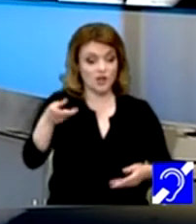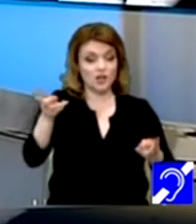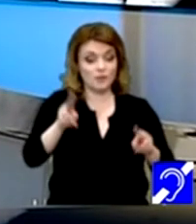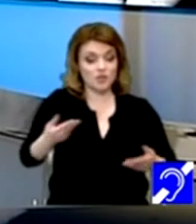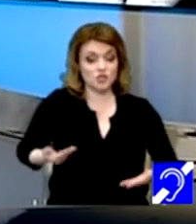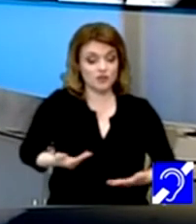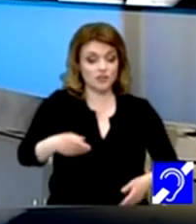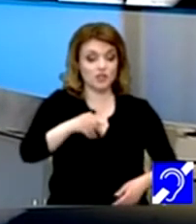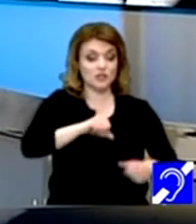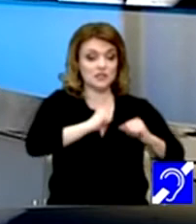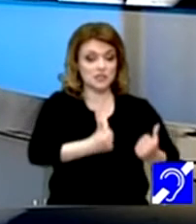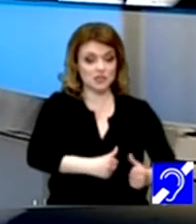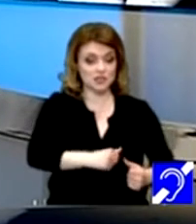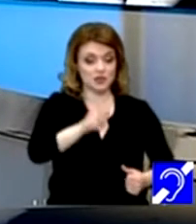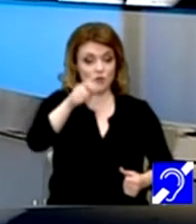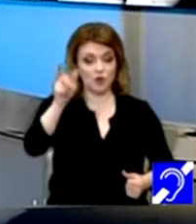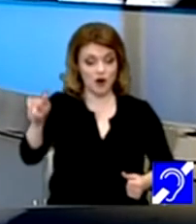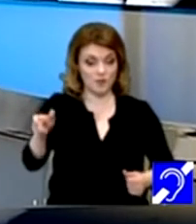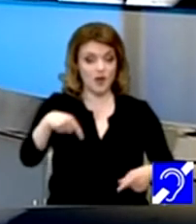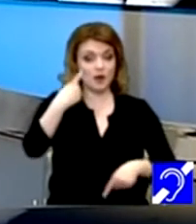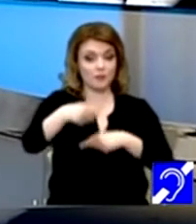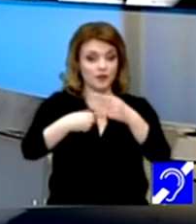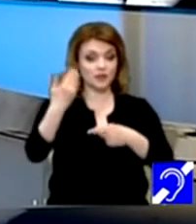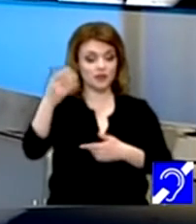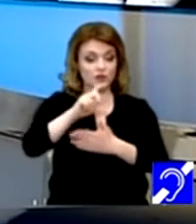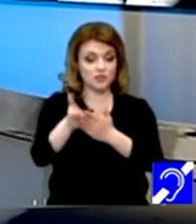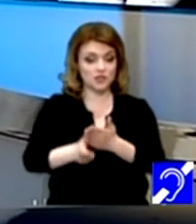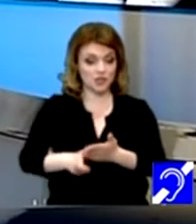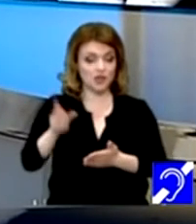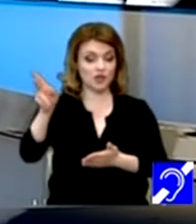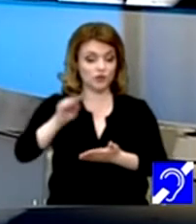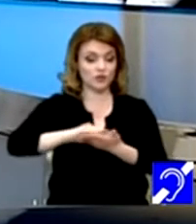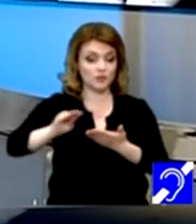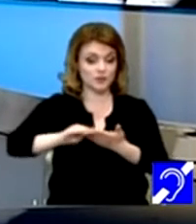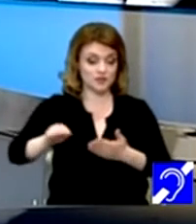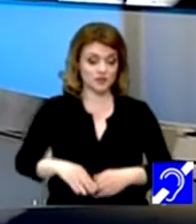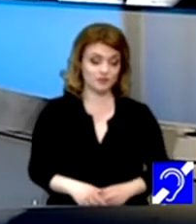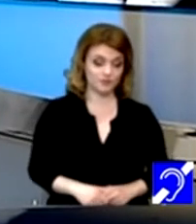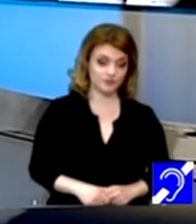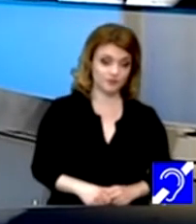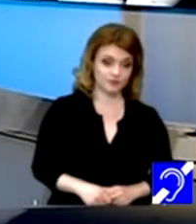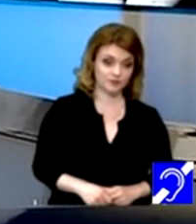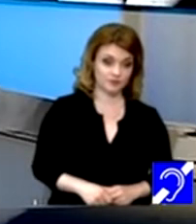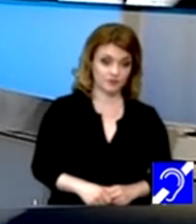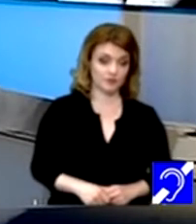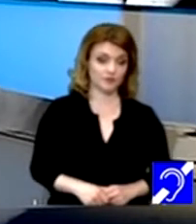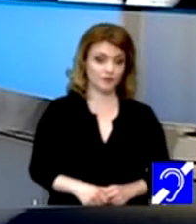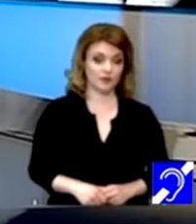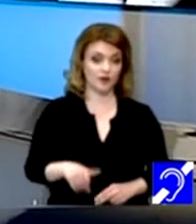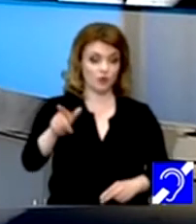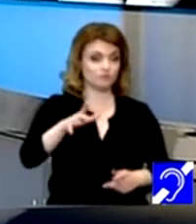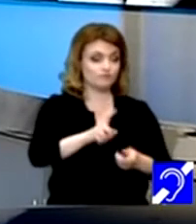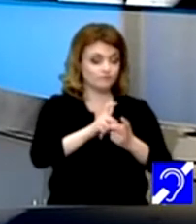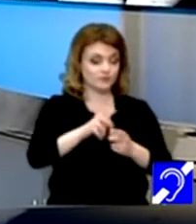inimile tuturor românilor prin creația și piesele sale, care au fost simbolul mișcării de eliberare națională de la sfârșitul